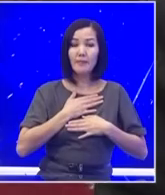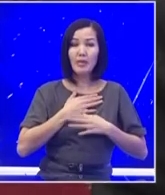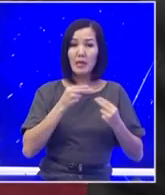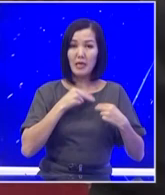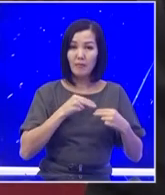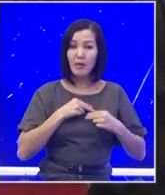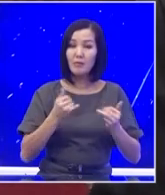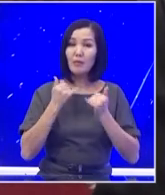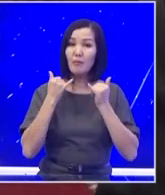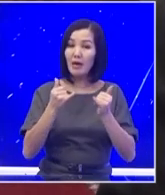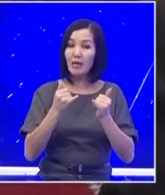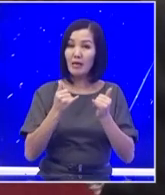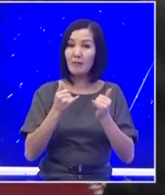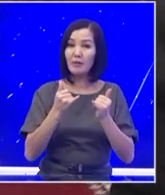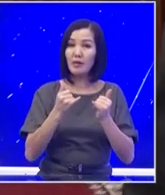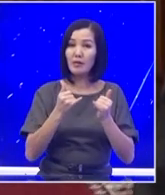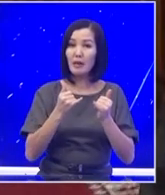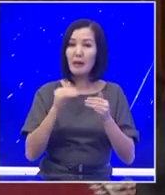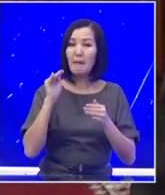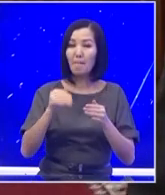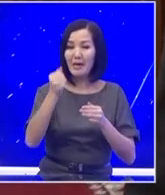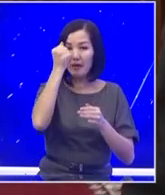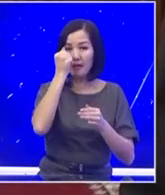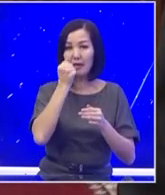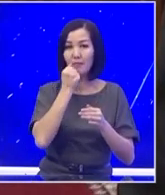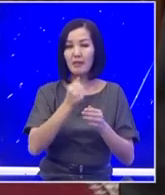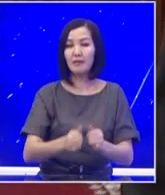еңбегімді көріп сол бағалап жатқанына мыңда бір рахмет.